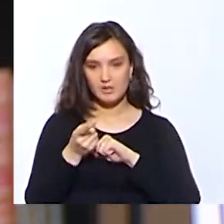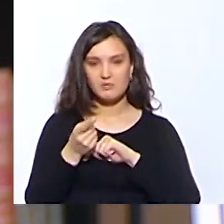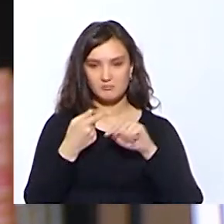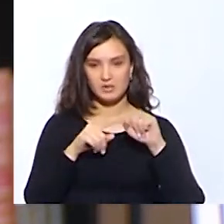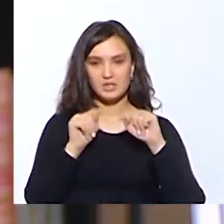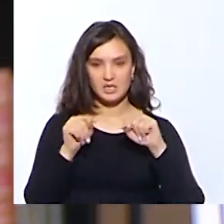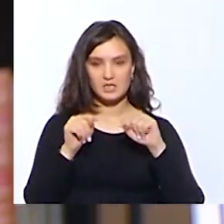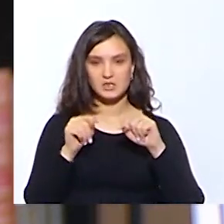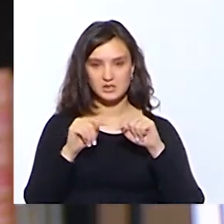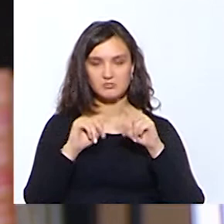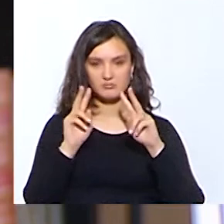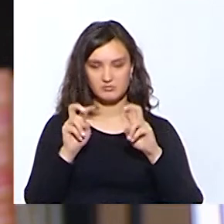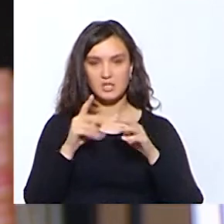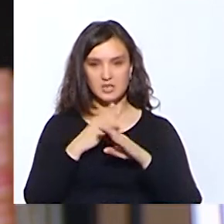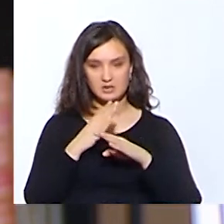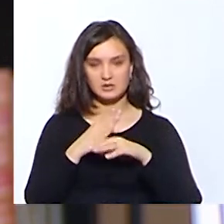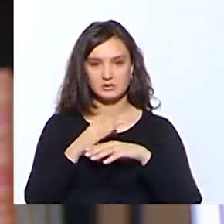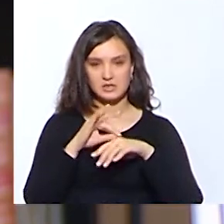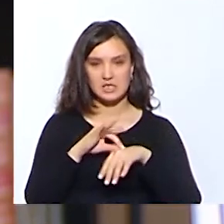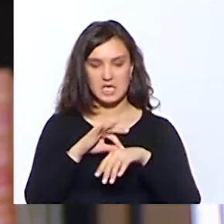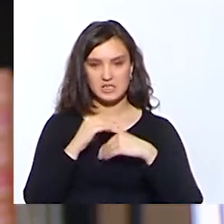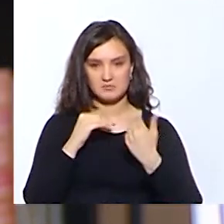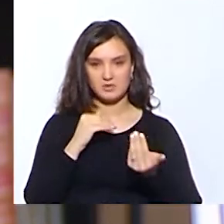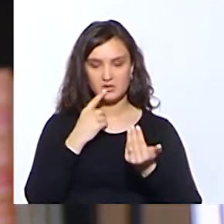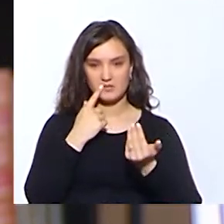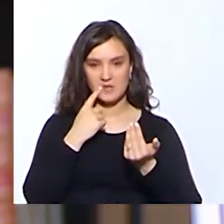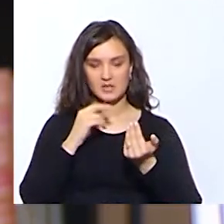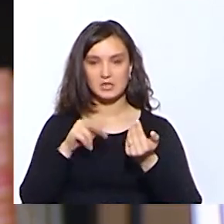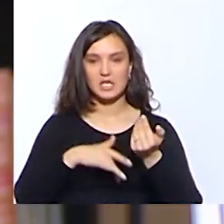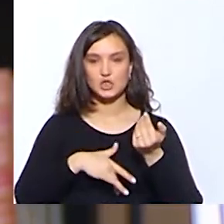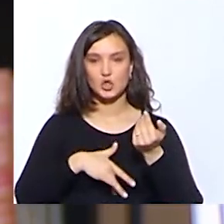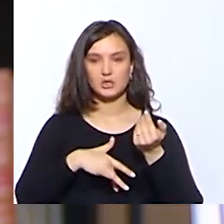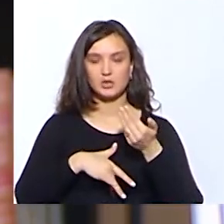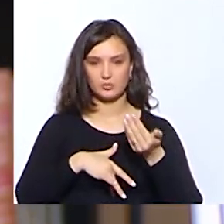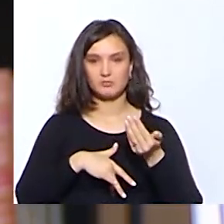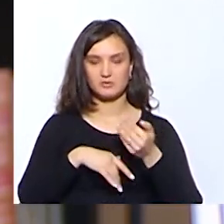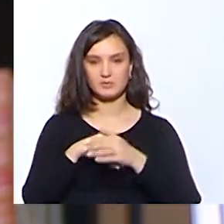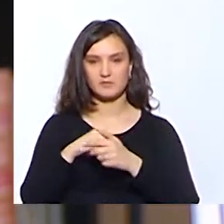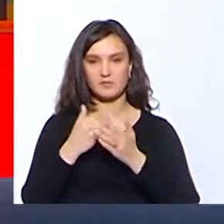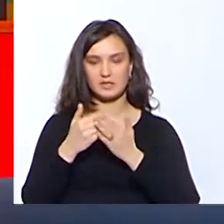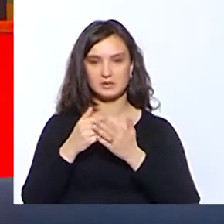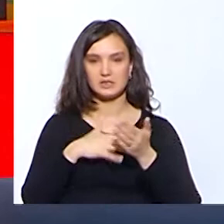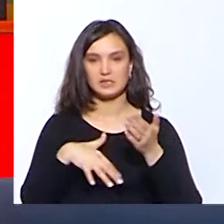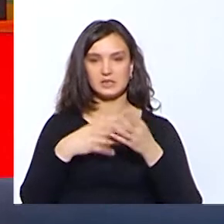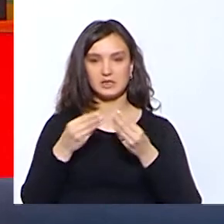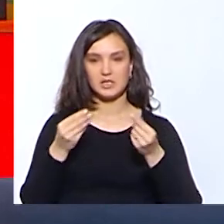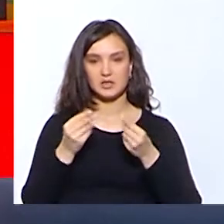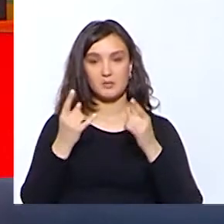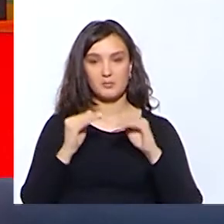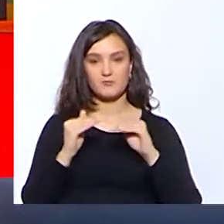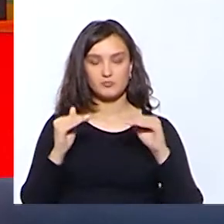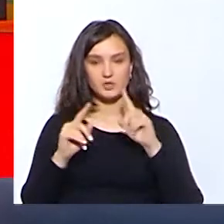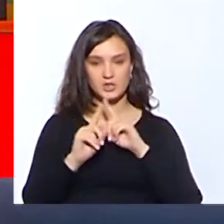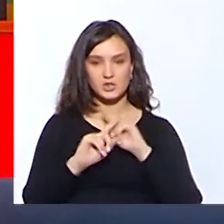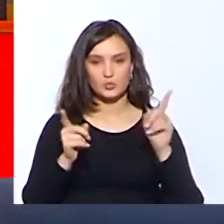ეს გამოვლინებები ძირითადად არის კანის მხრივ და გასტროენტერალური სისტემის მხრივ. მაგალითად დიარეა. ბავშვებში